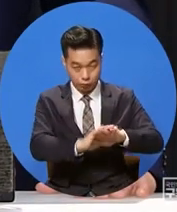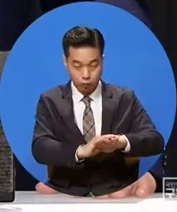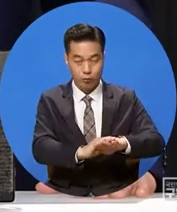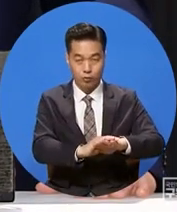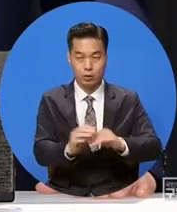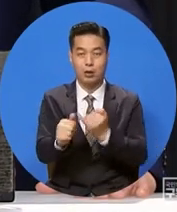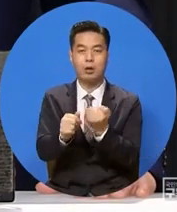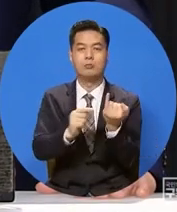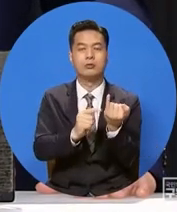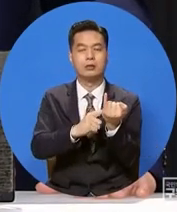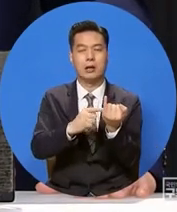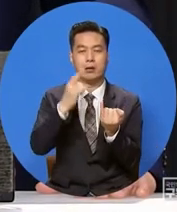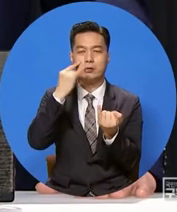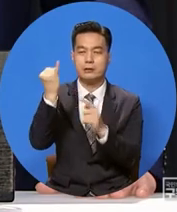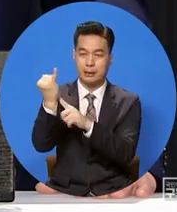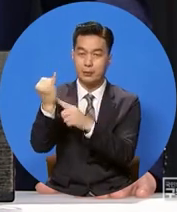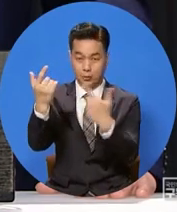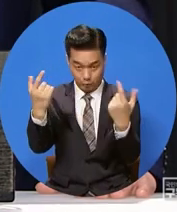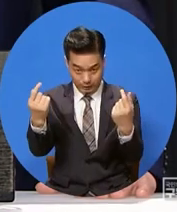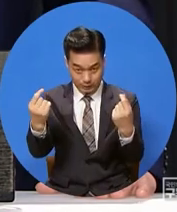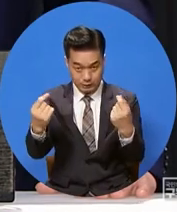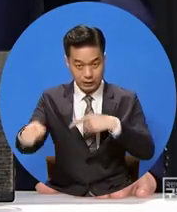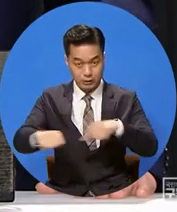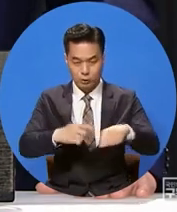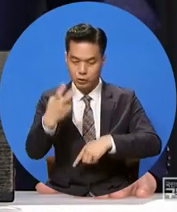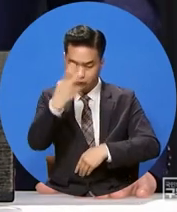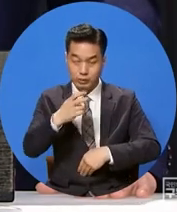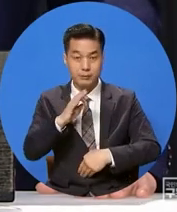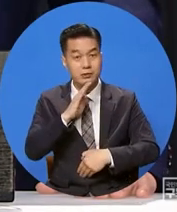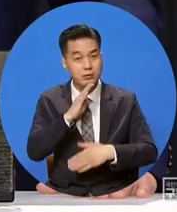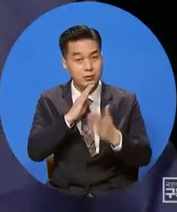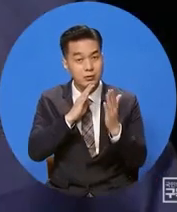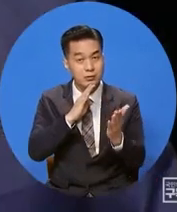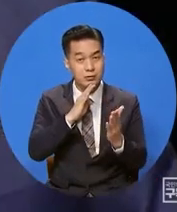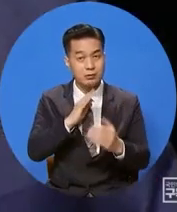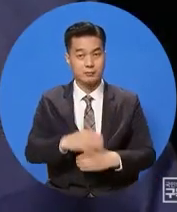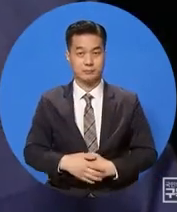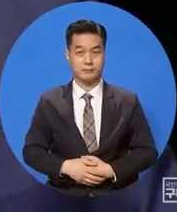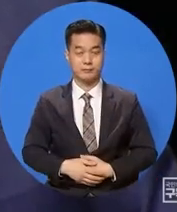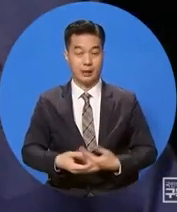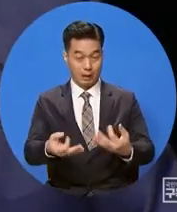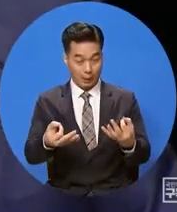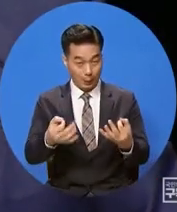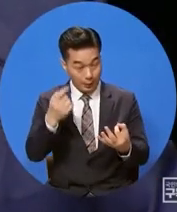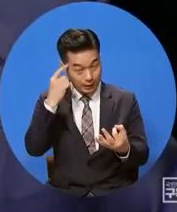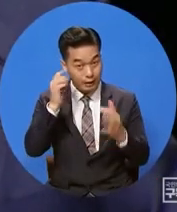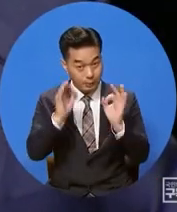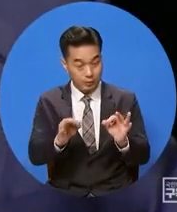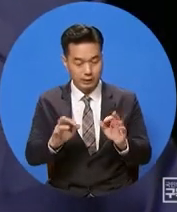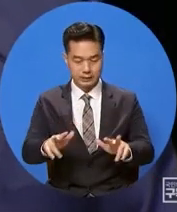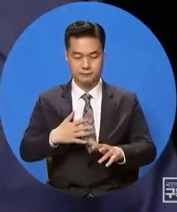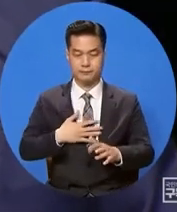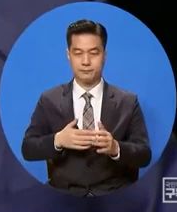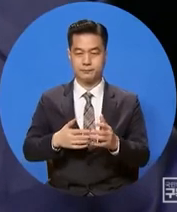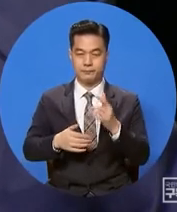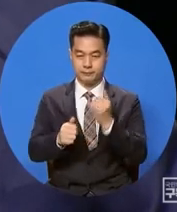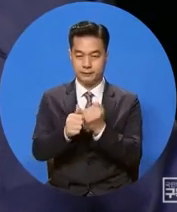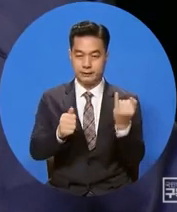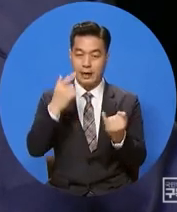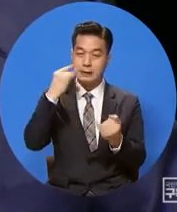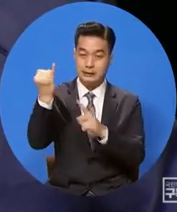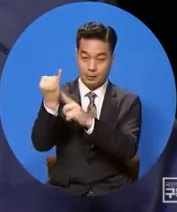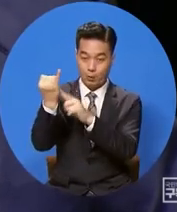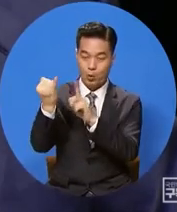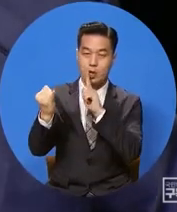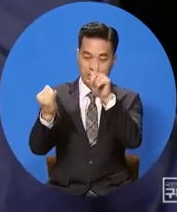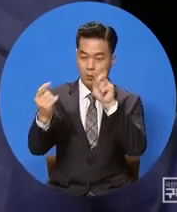그럼 부인하고 장모님도 정치 수사입니까? 아니, 자 보십시오. 저희 장모가 지금 뭐 기소됐다고 하는